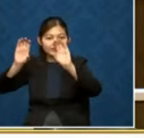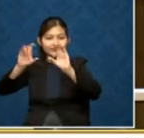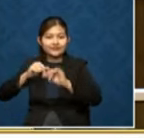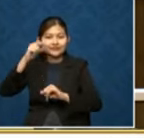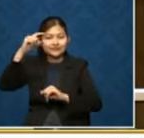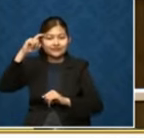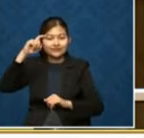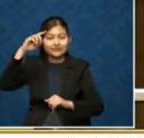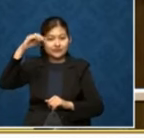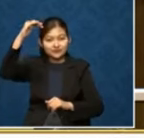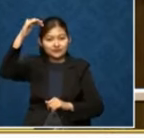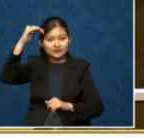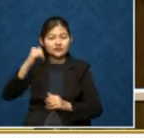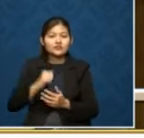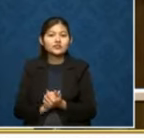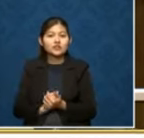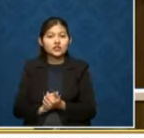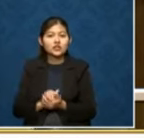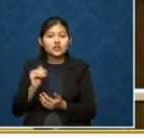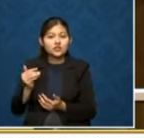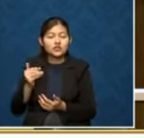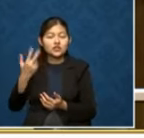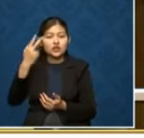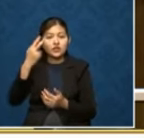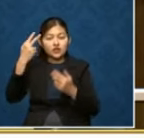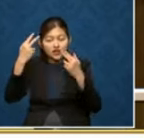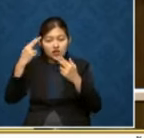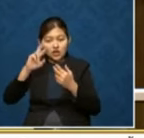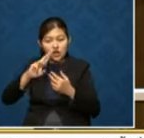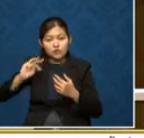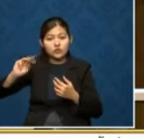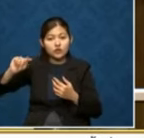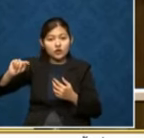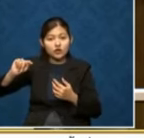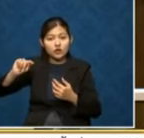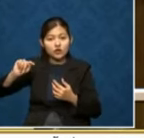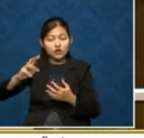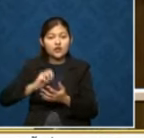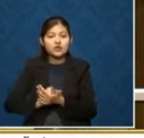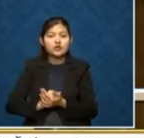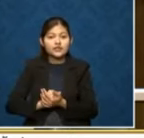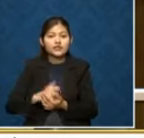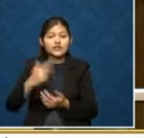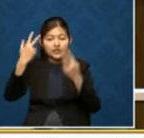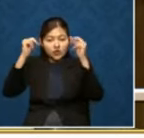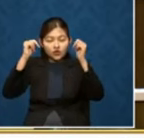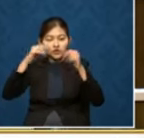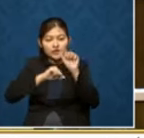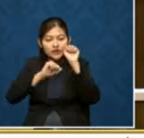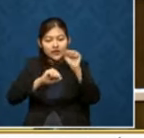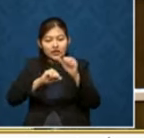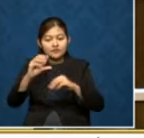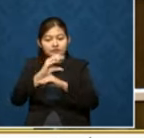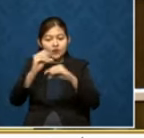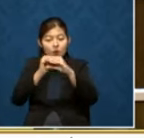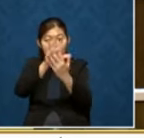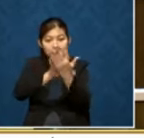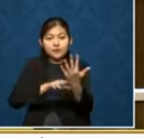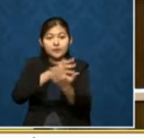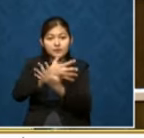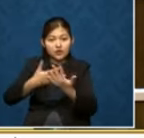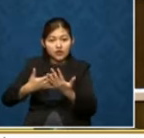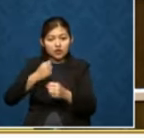เศรษฐาทวีสินท่านนายกรัฐมนตรีท่านได้มีแอคชั่นแผนออกมาแล้วว่าแผนดำเนินโครงการทั้งหม